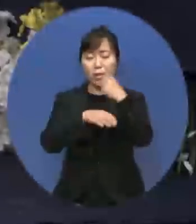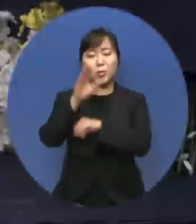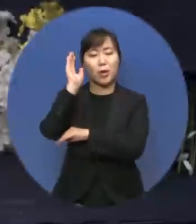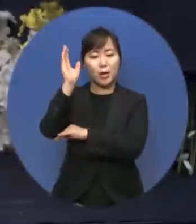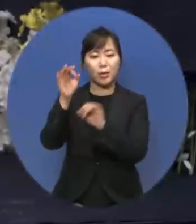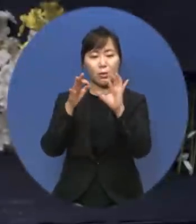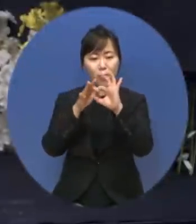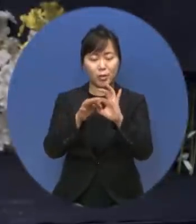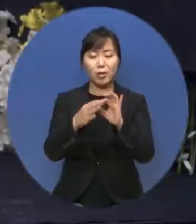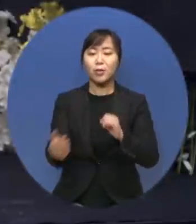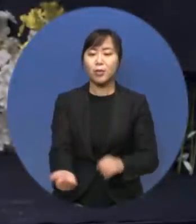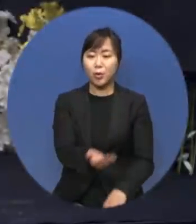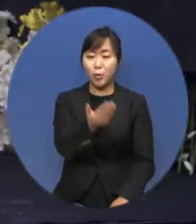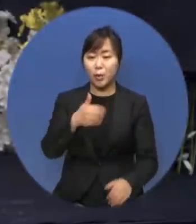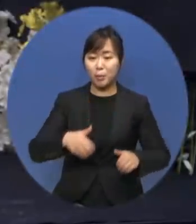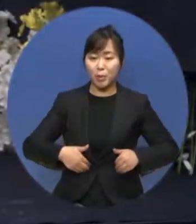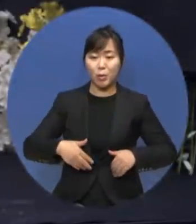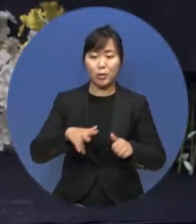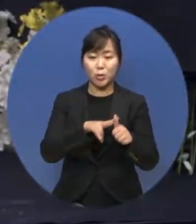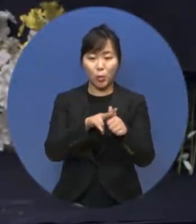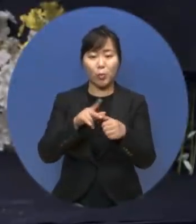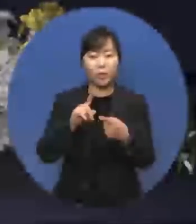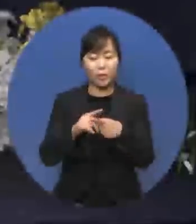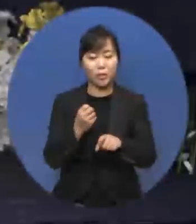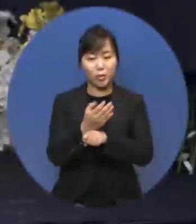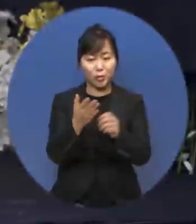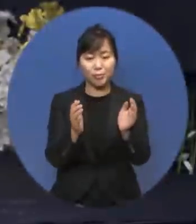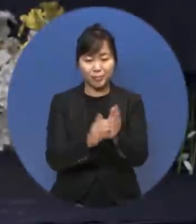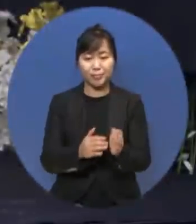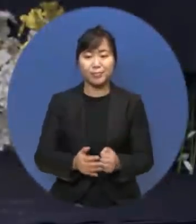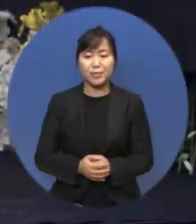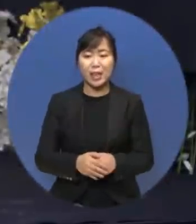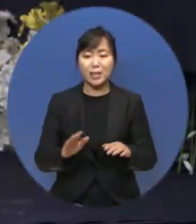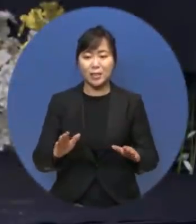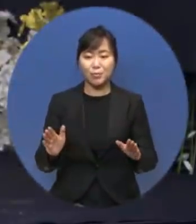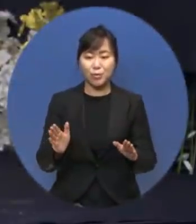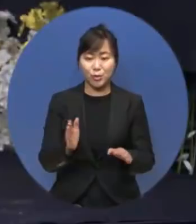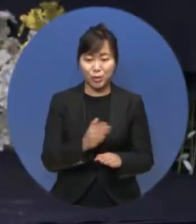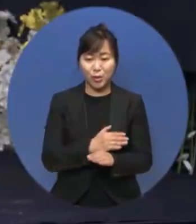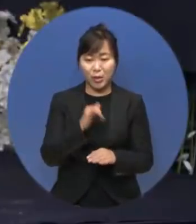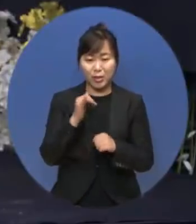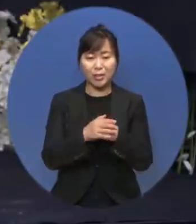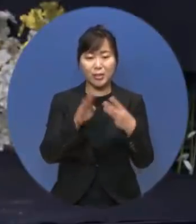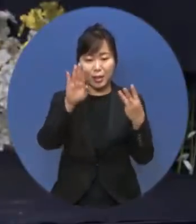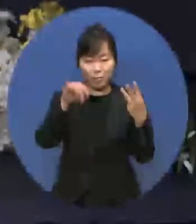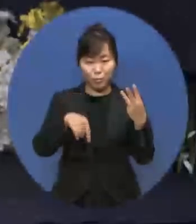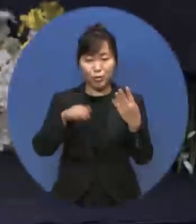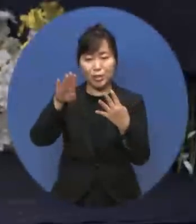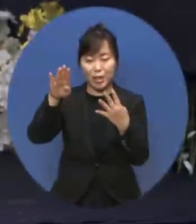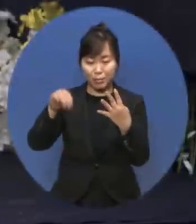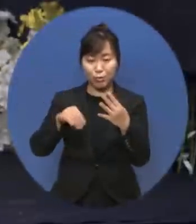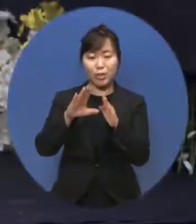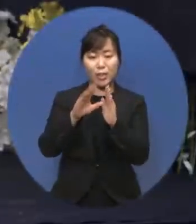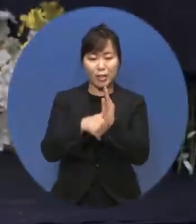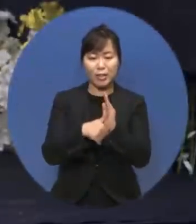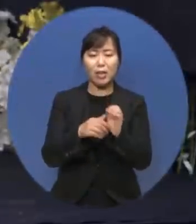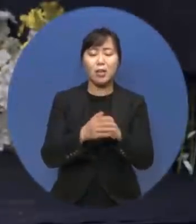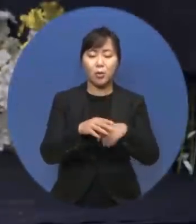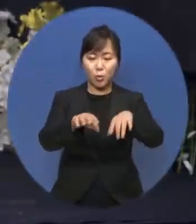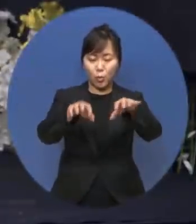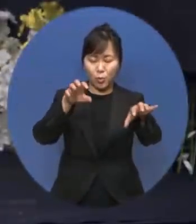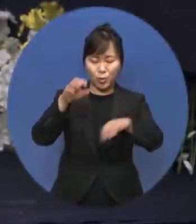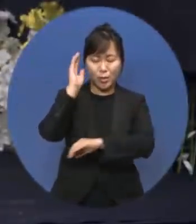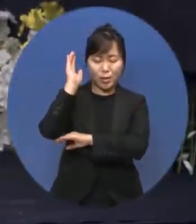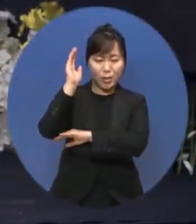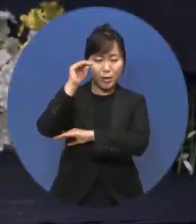통해서 여러분들에게 필요한 정보들을 좀 전달을 해드렸는데요. 지금부터 진행될 3부와 4부에서는 보다